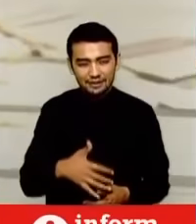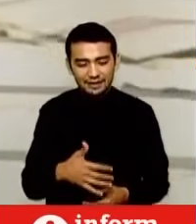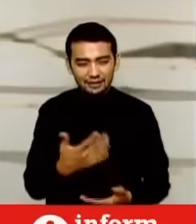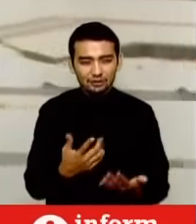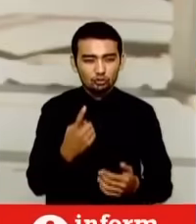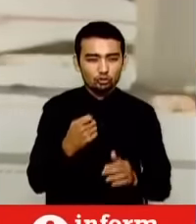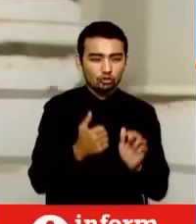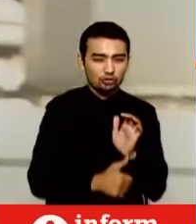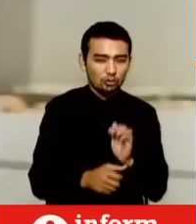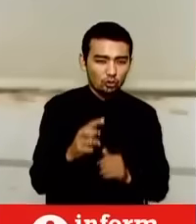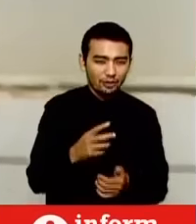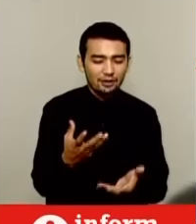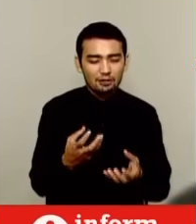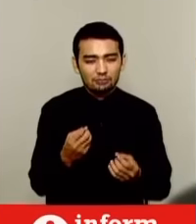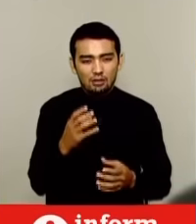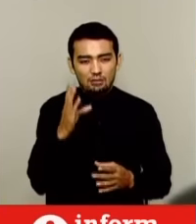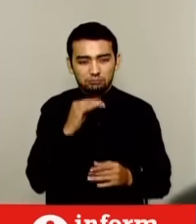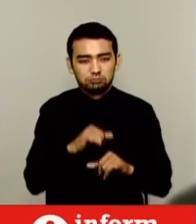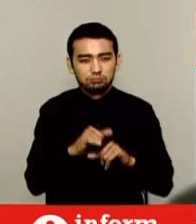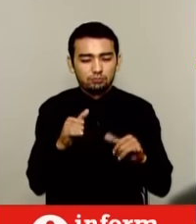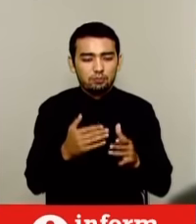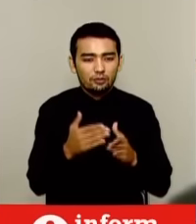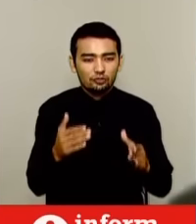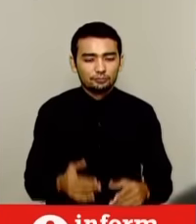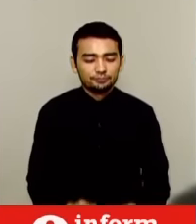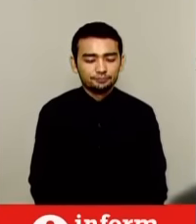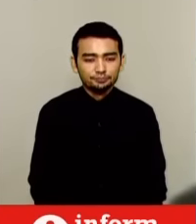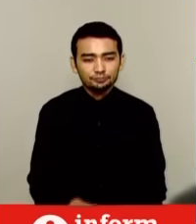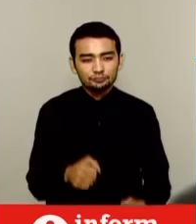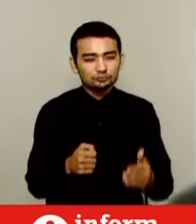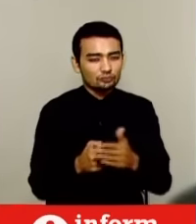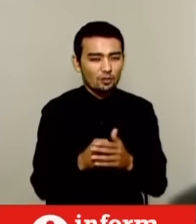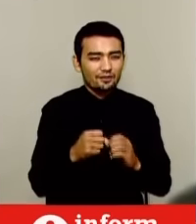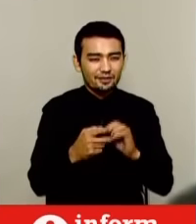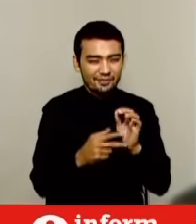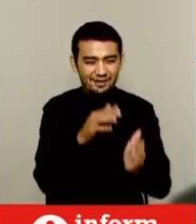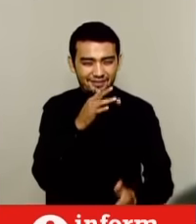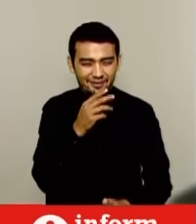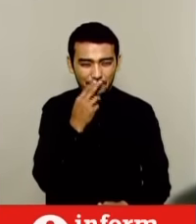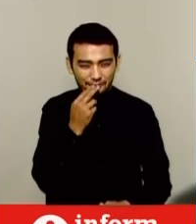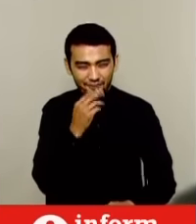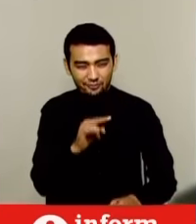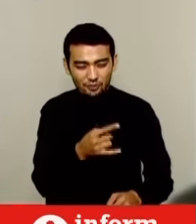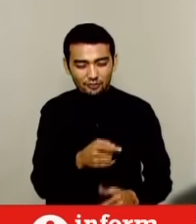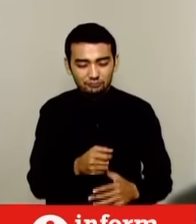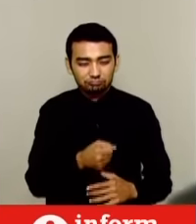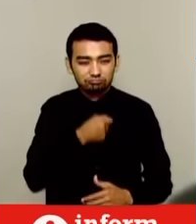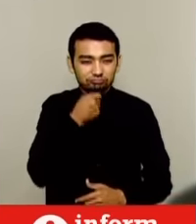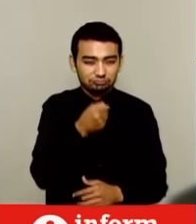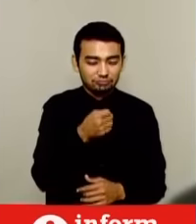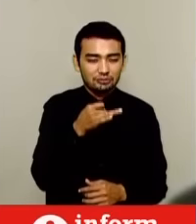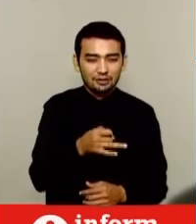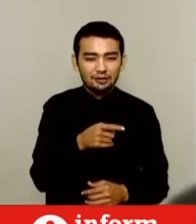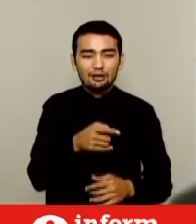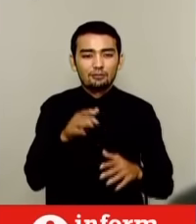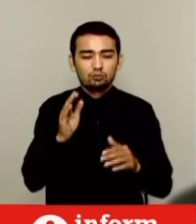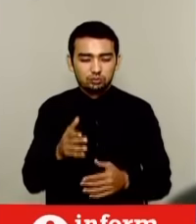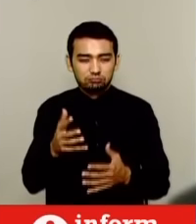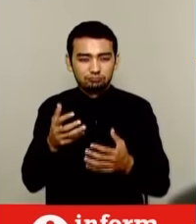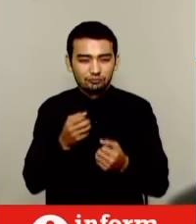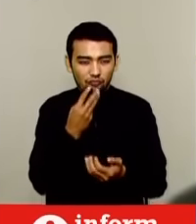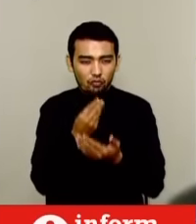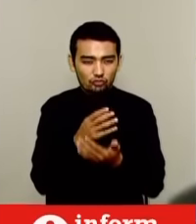$150–160, но может и больше. До достижения совершеннолетия ребенком эти начисления будут условными. То есть они будут